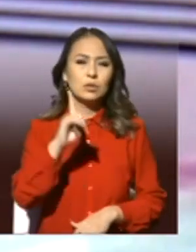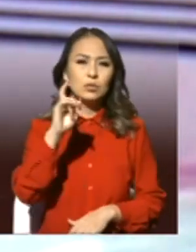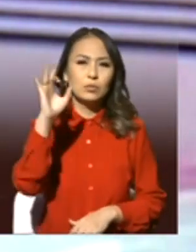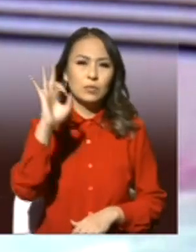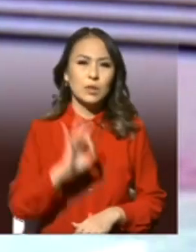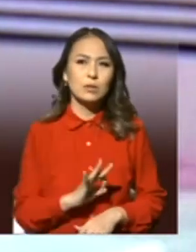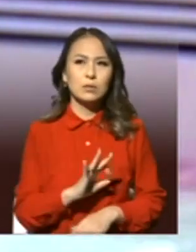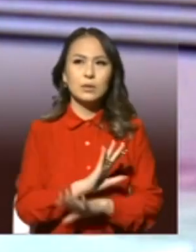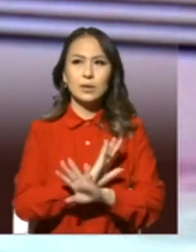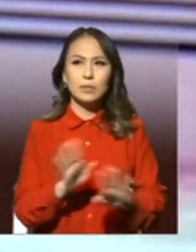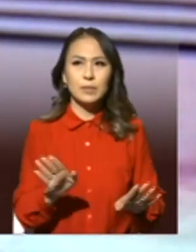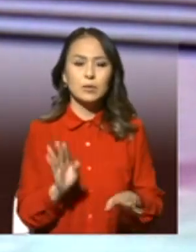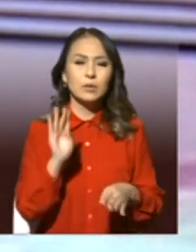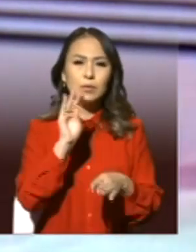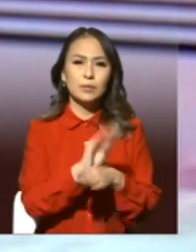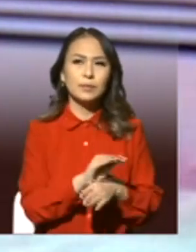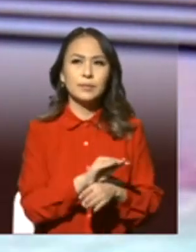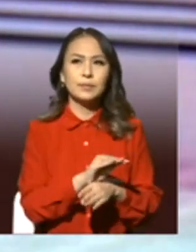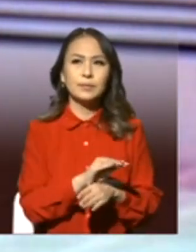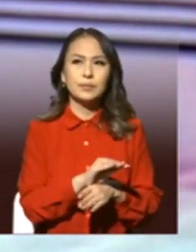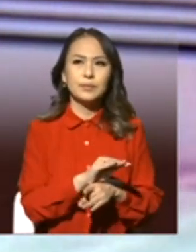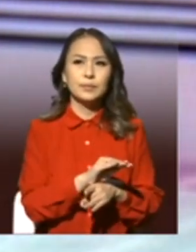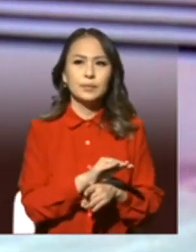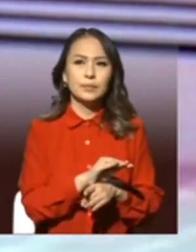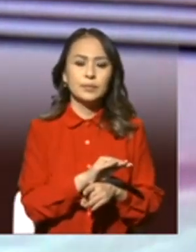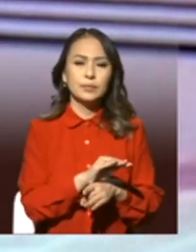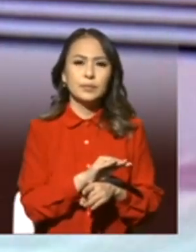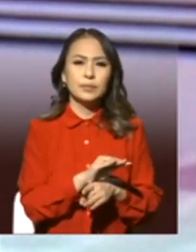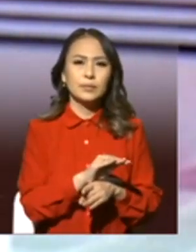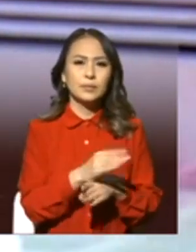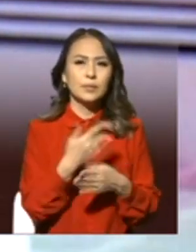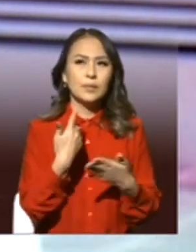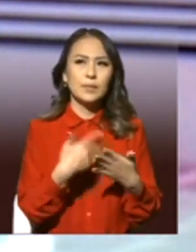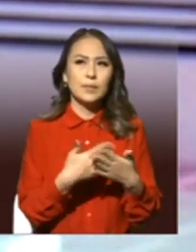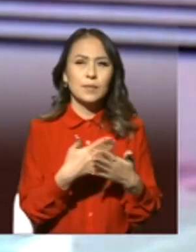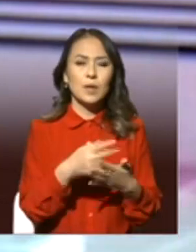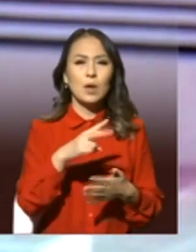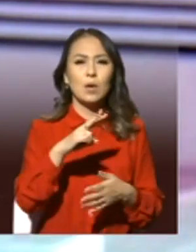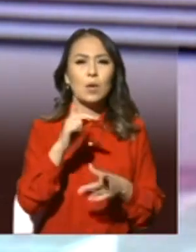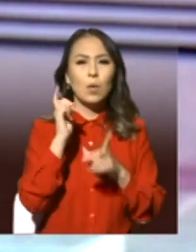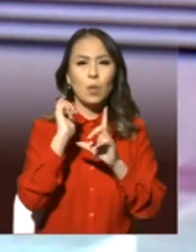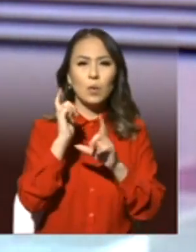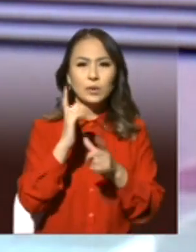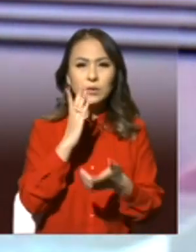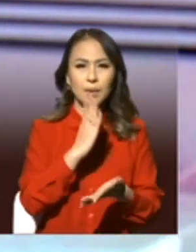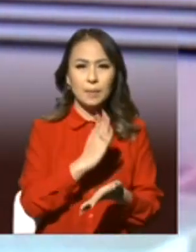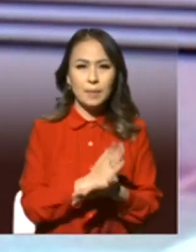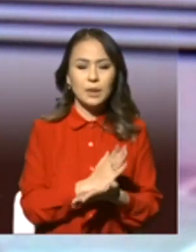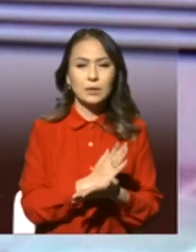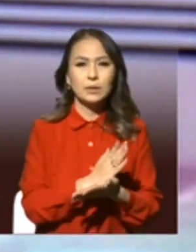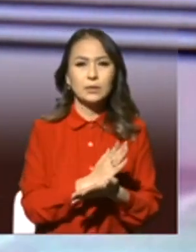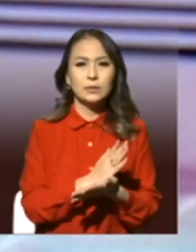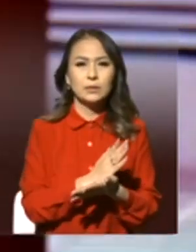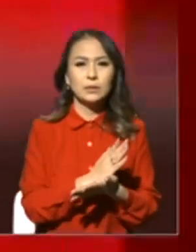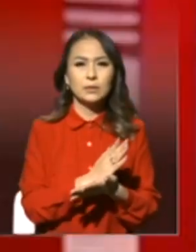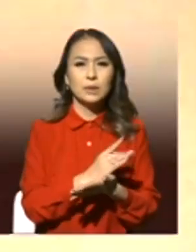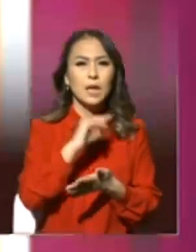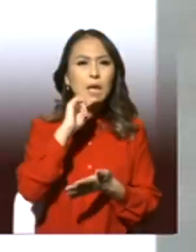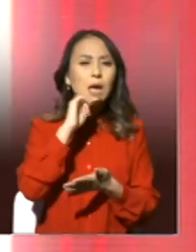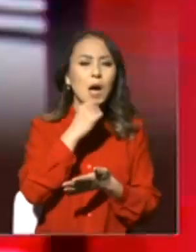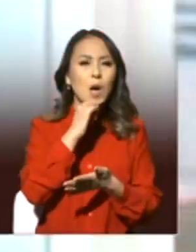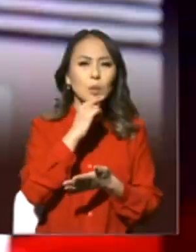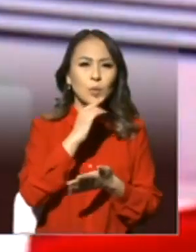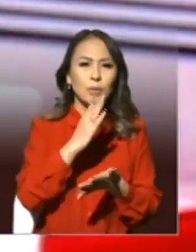ғана құралмайды, өкінішке орай. Дейміз ба, бұл жерде жаңағы сіз айтып кеткен логистикаңыз да бар, бұл жерде сіз айтып кеткен